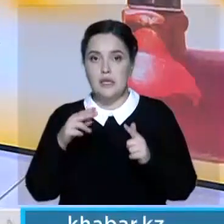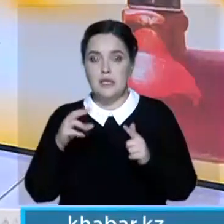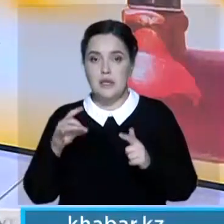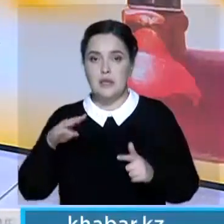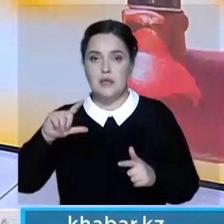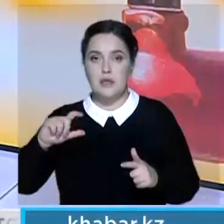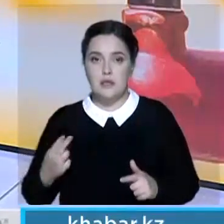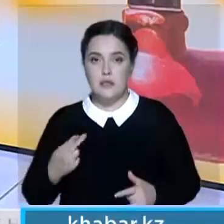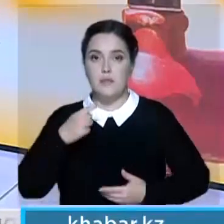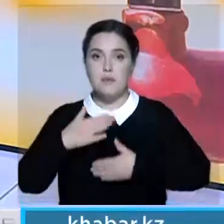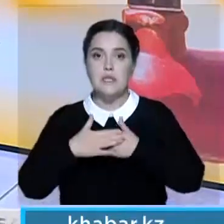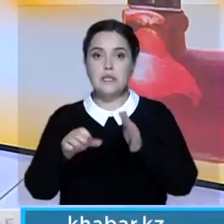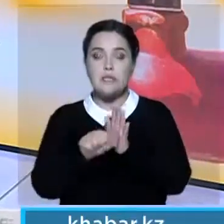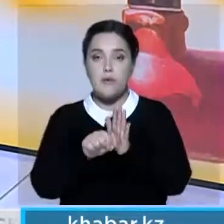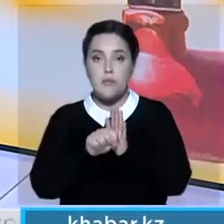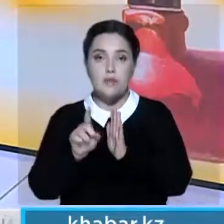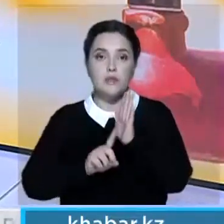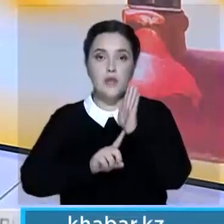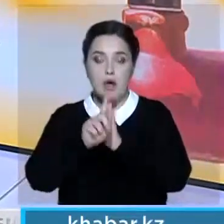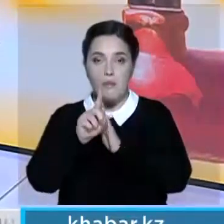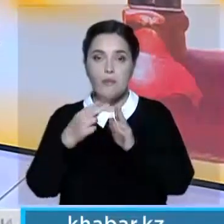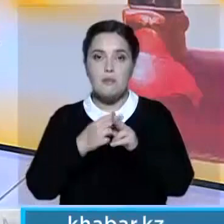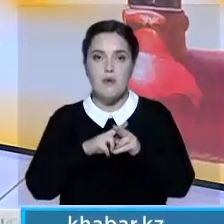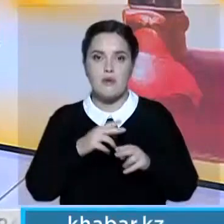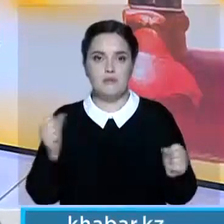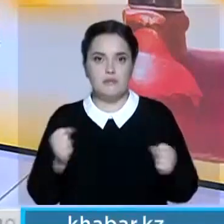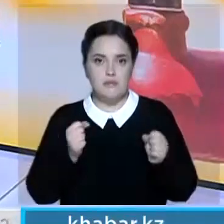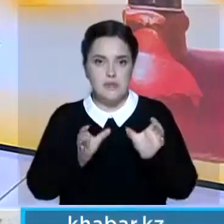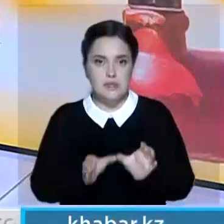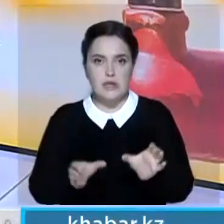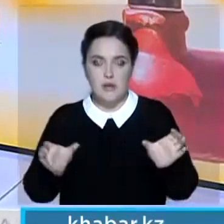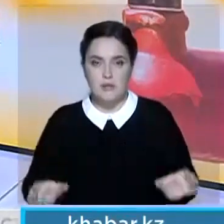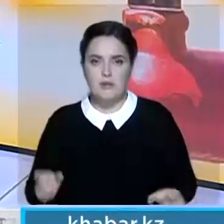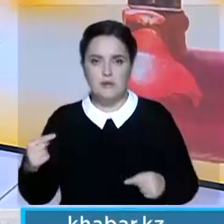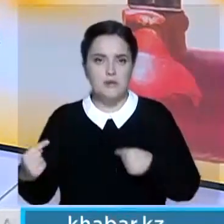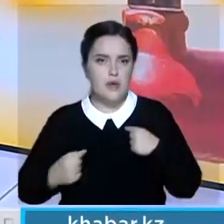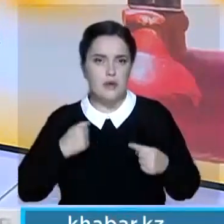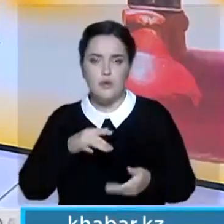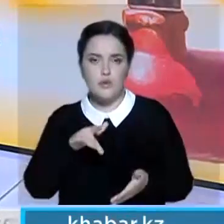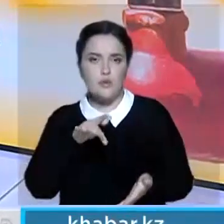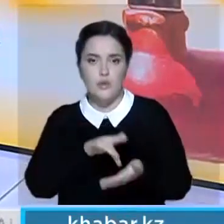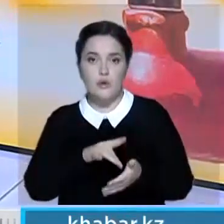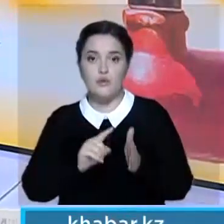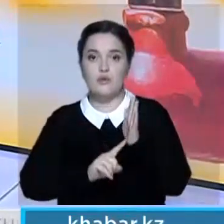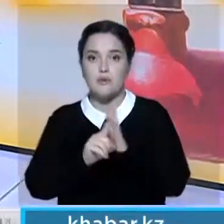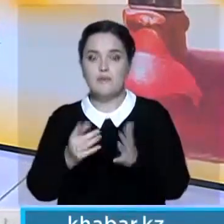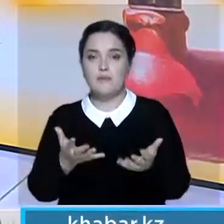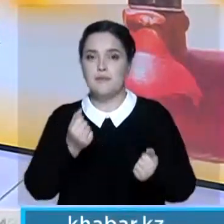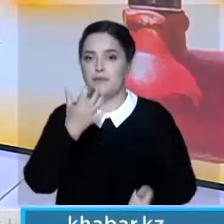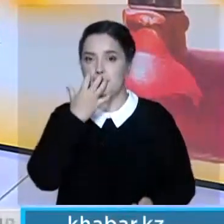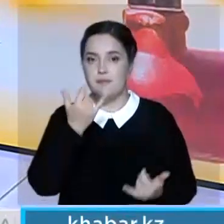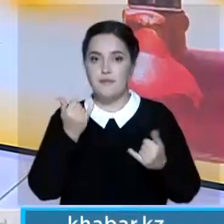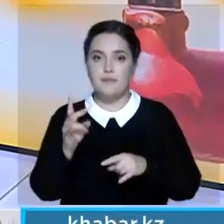ТЭЦ к предстоящей зиме. Сегодня там стартует отопительный сезон. Жители многострадального города металлургов начнут получать тепло